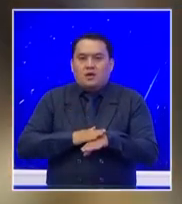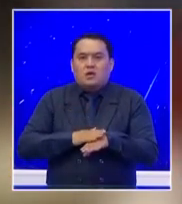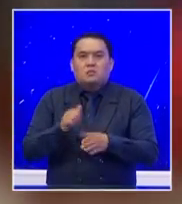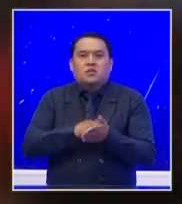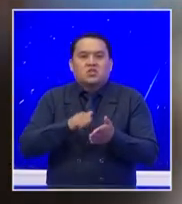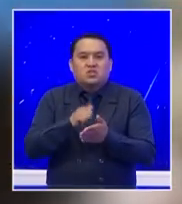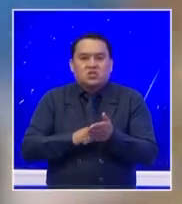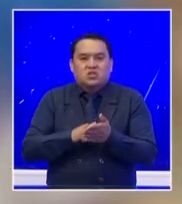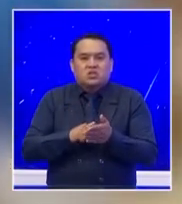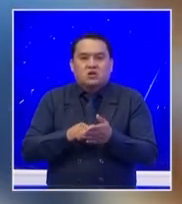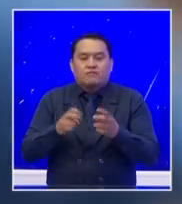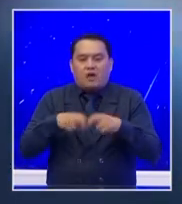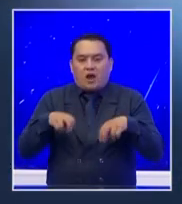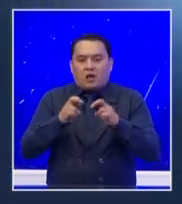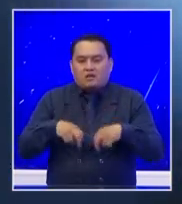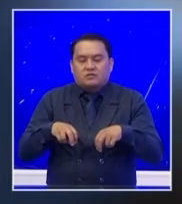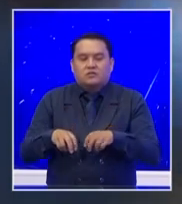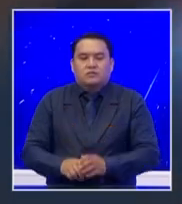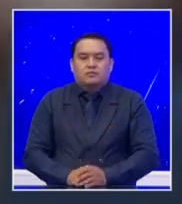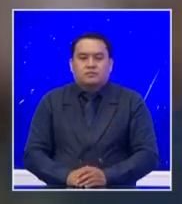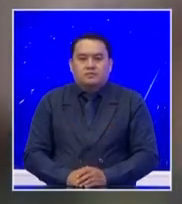Причины происшествия выясняются. Ведется следствие.